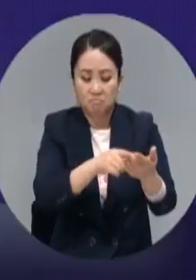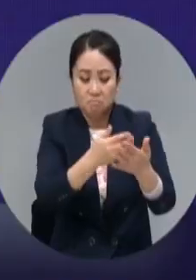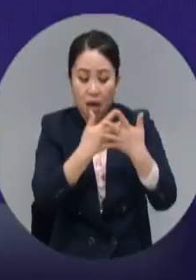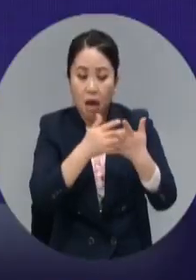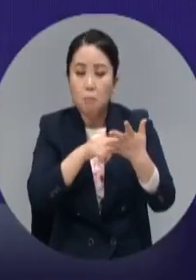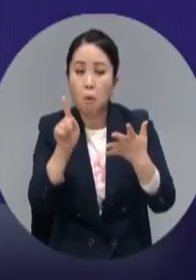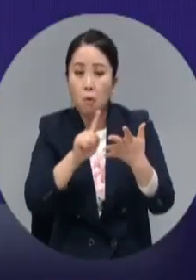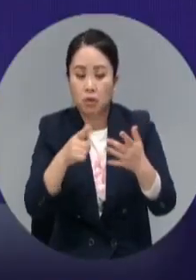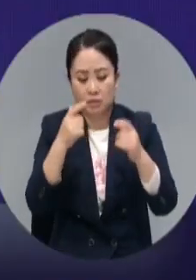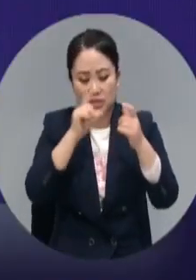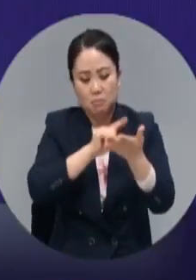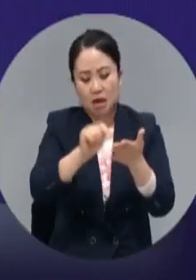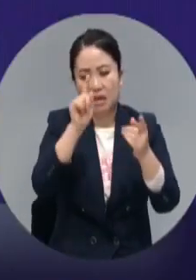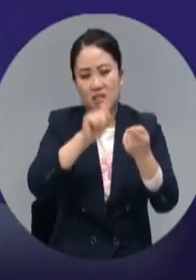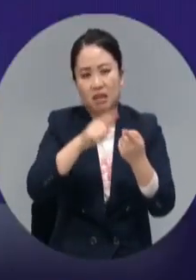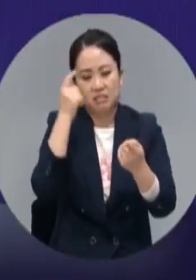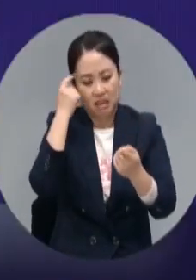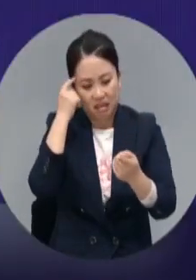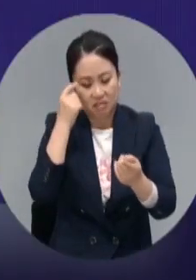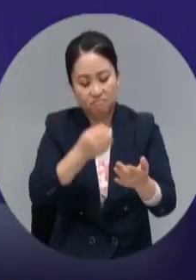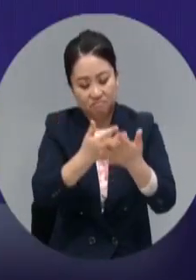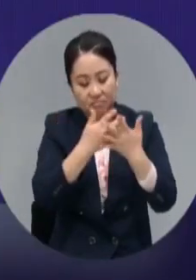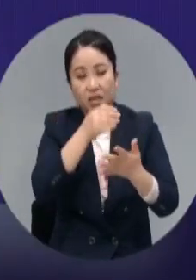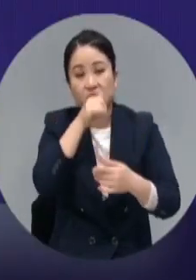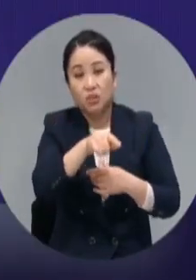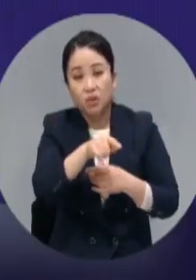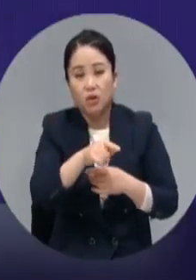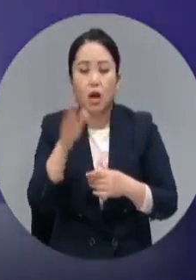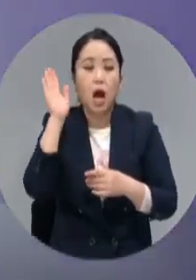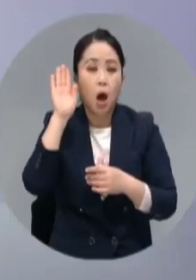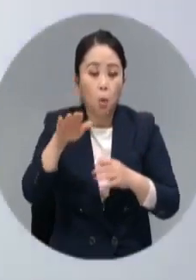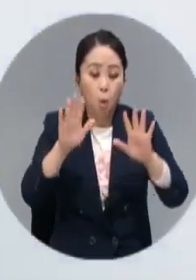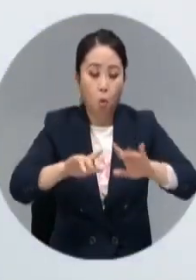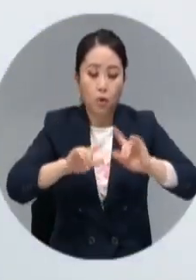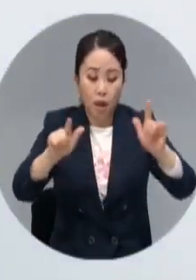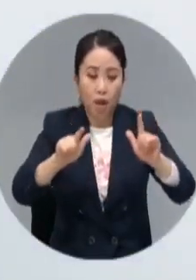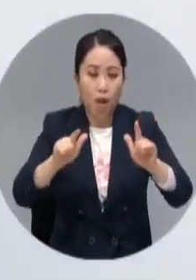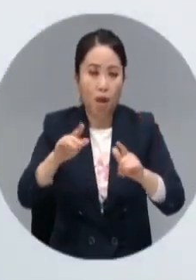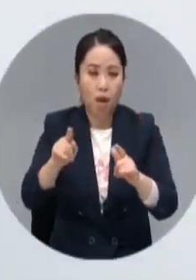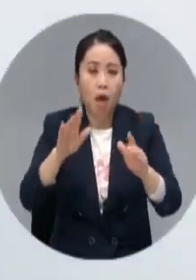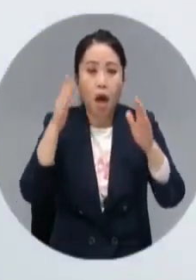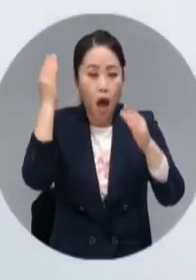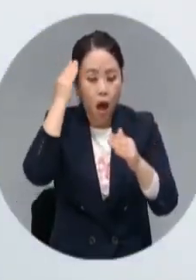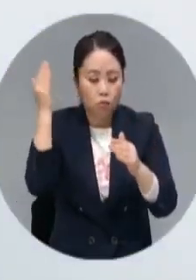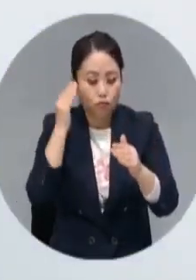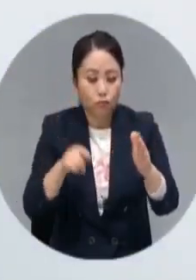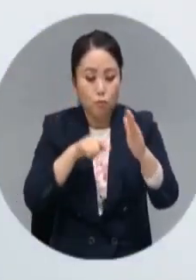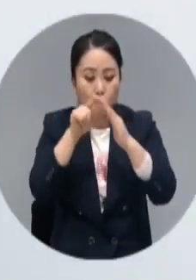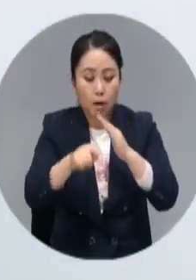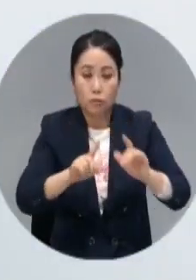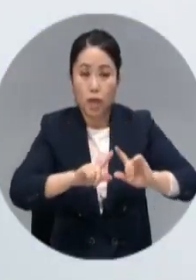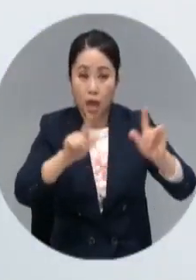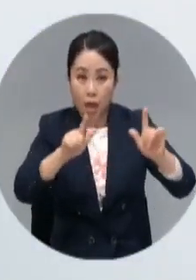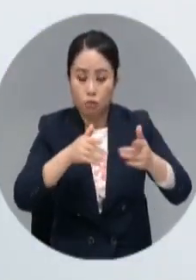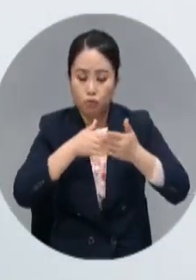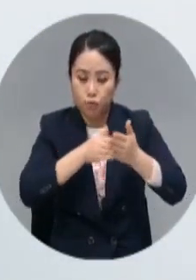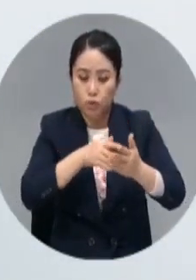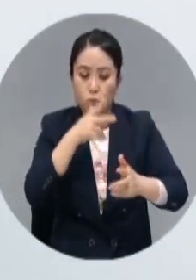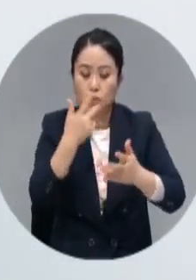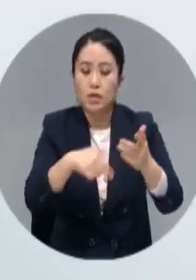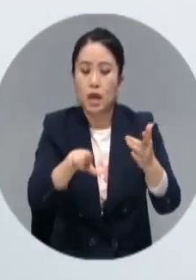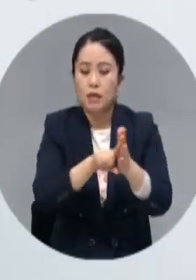한국 관광공사의 사업은 어떨까 올해 한국 방문회 해를 맞아 추진한 사업 현황입니다 케이컬처 팝업